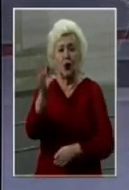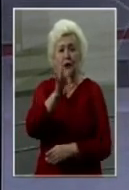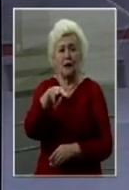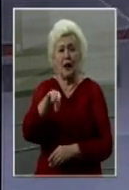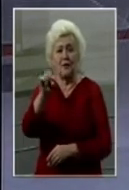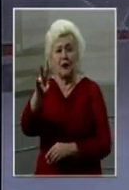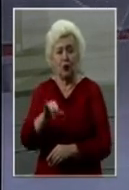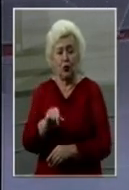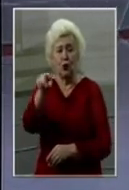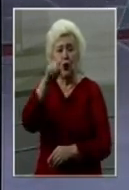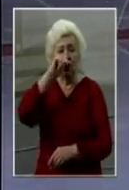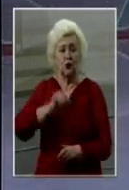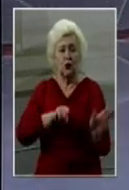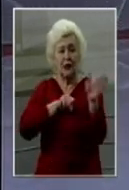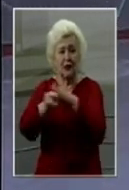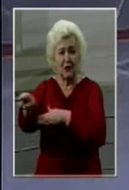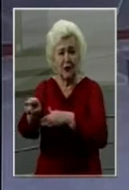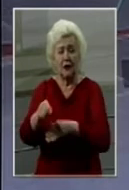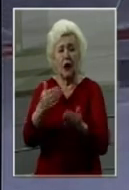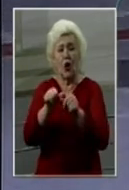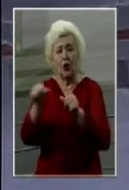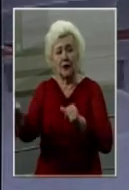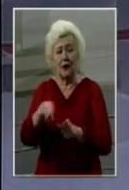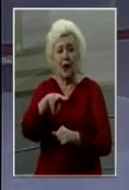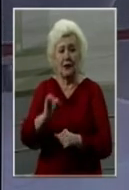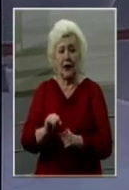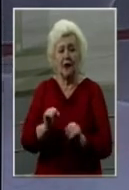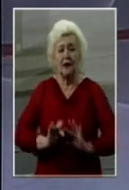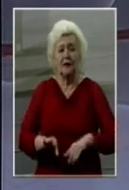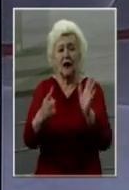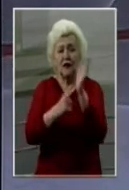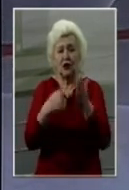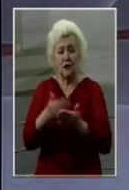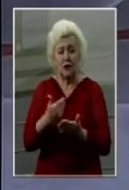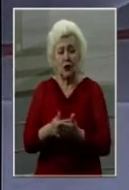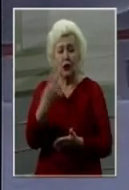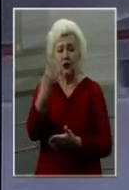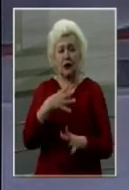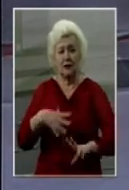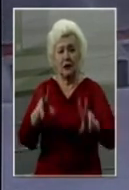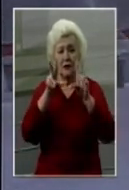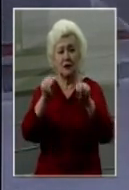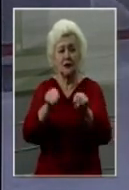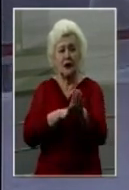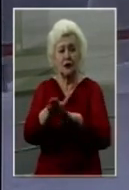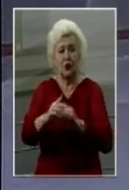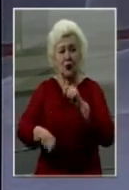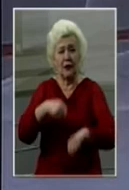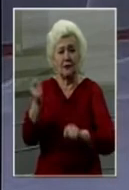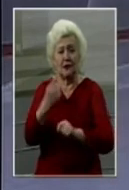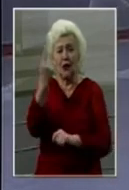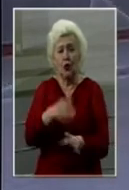Левіну. Той з України виїхав. Окрім Левіна, в справі ще 6 підозрюваних. 4 зізналися в скоєнні злочину, ще